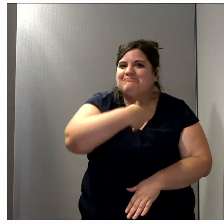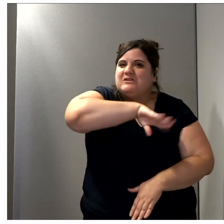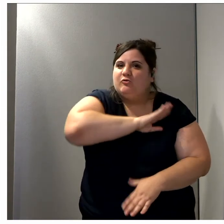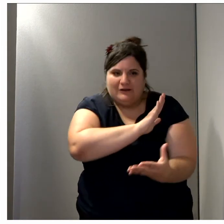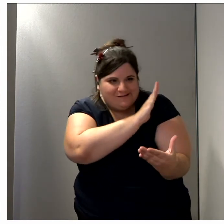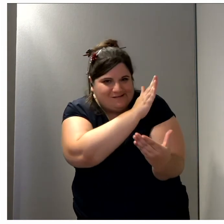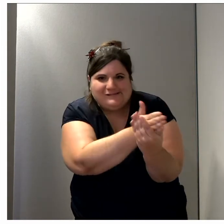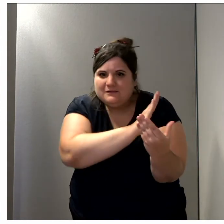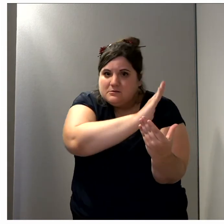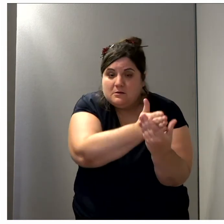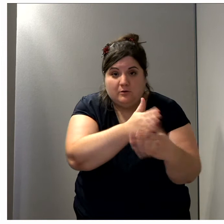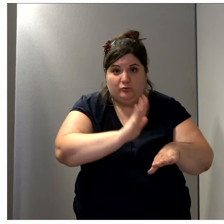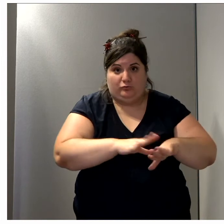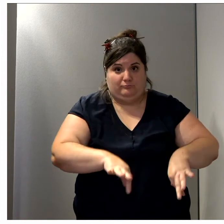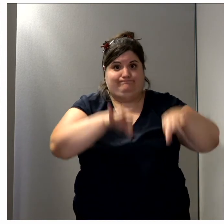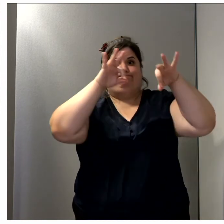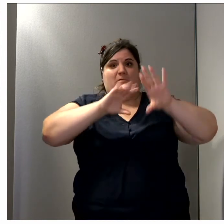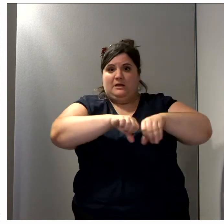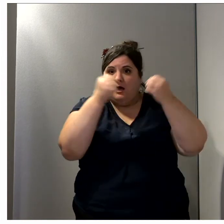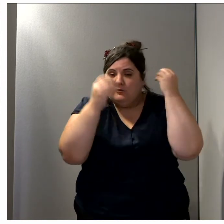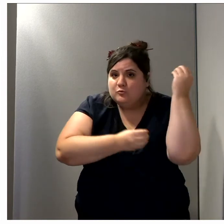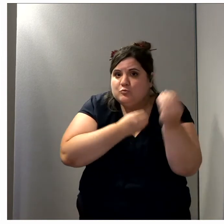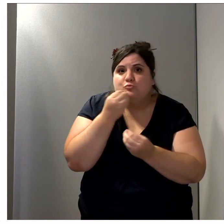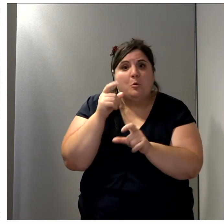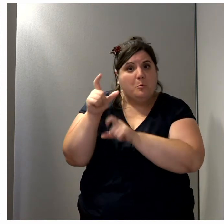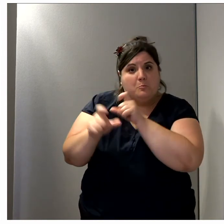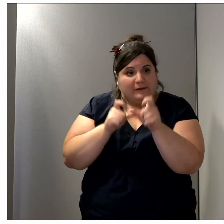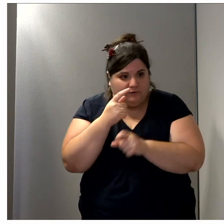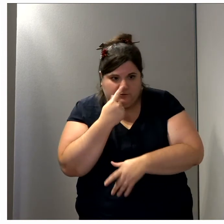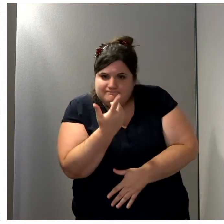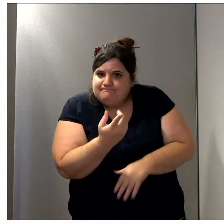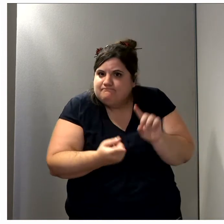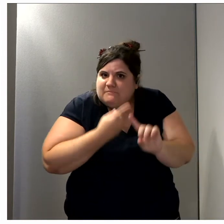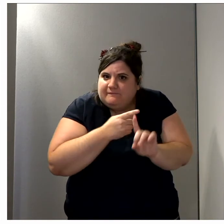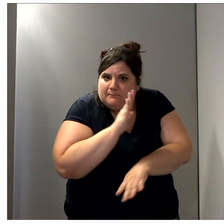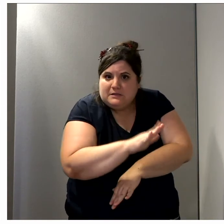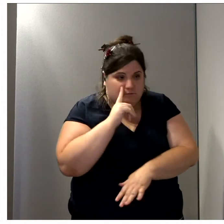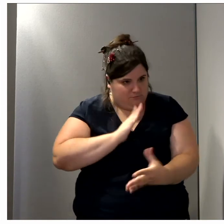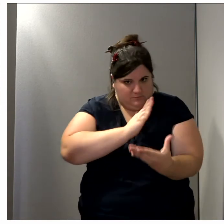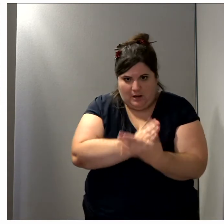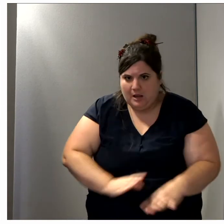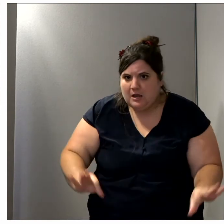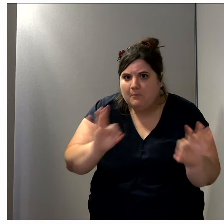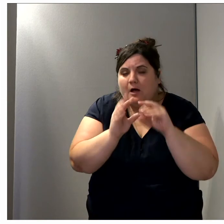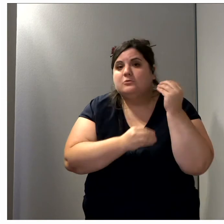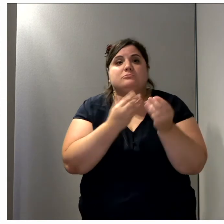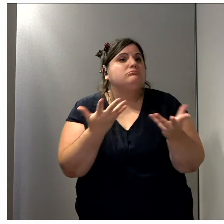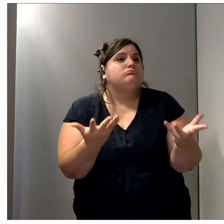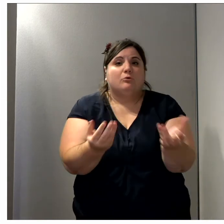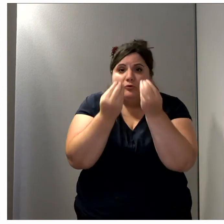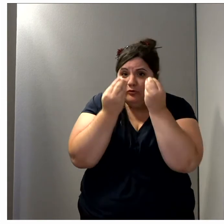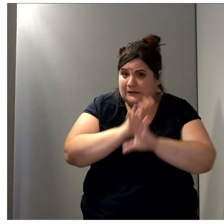types de handicap, l'arrêt de la scolarité, les difficultés dans les démarches administratives, la